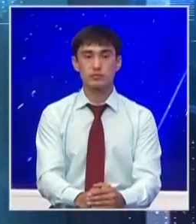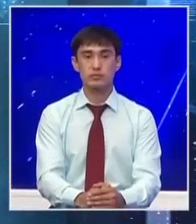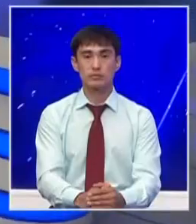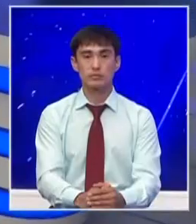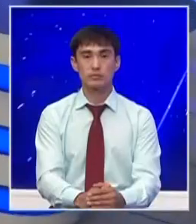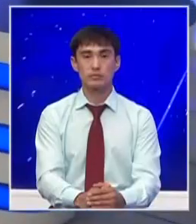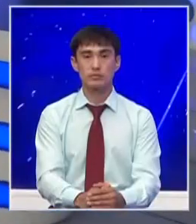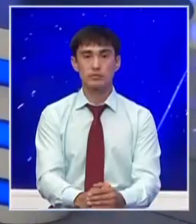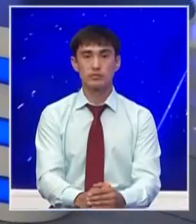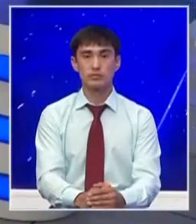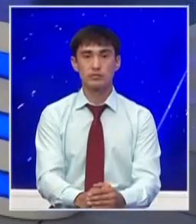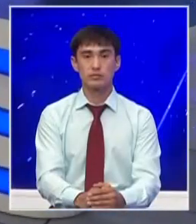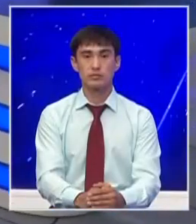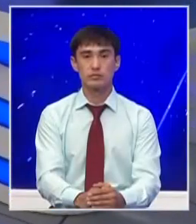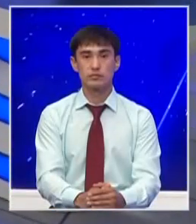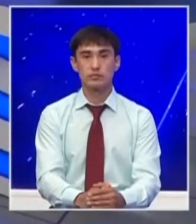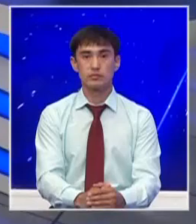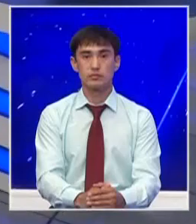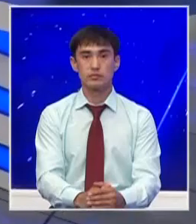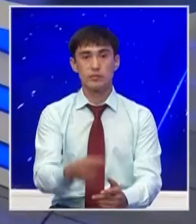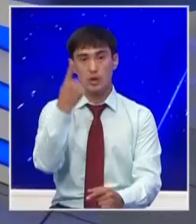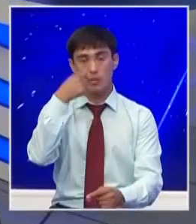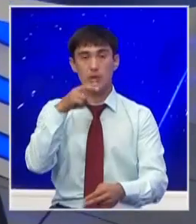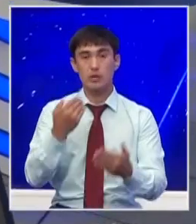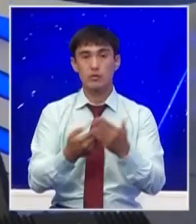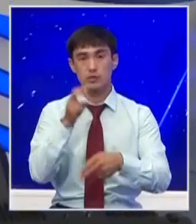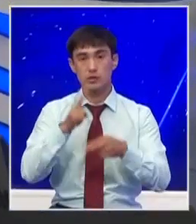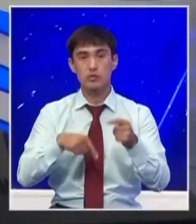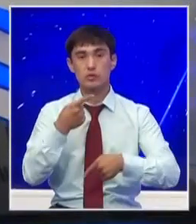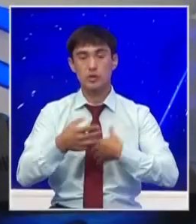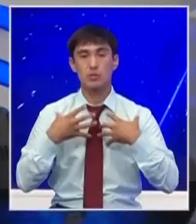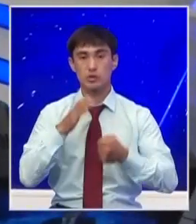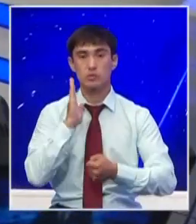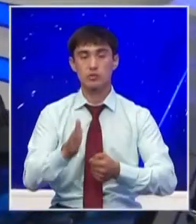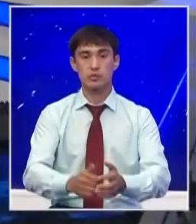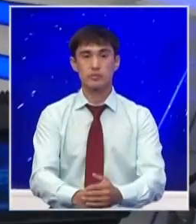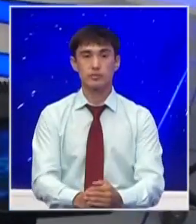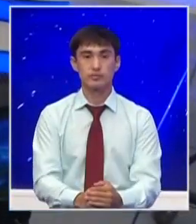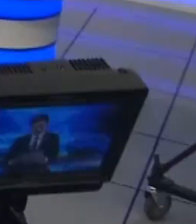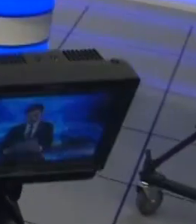Ақпараттар легосы, аман сау болыңыздар.